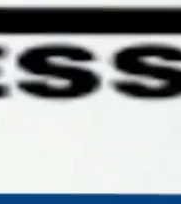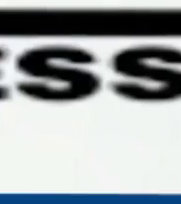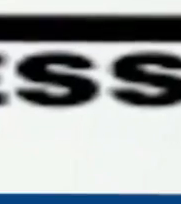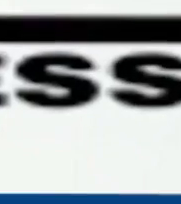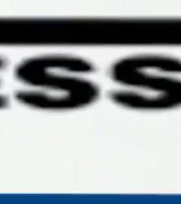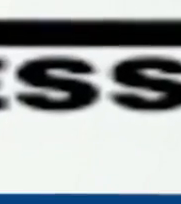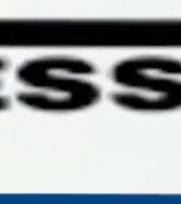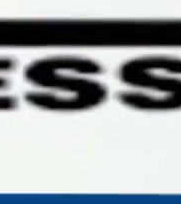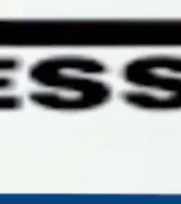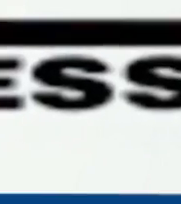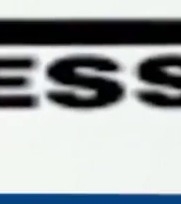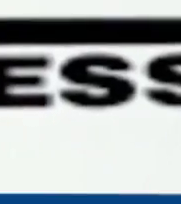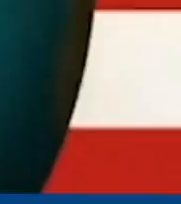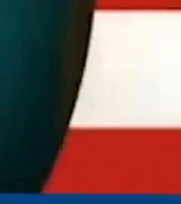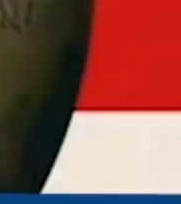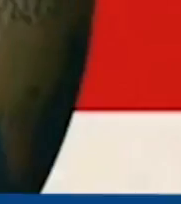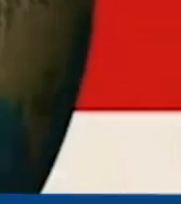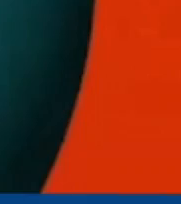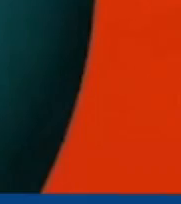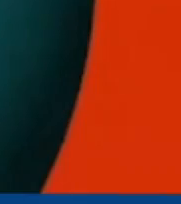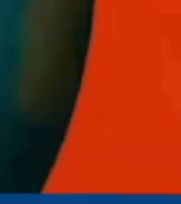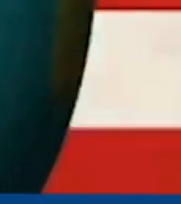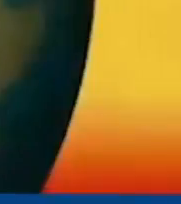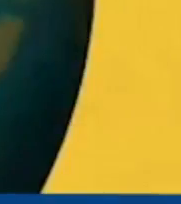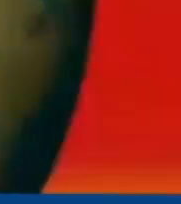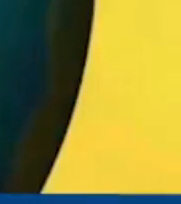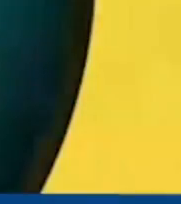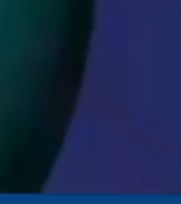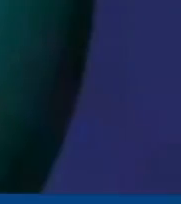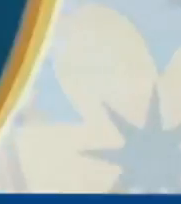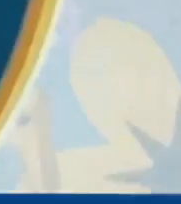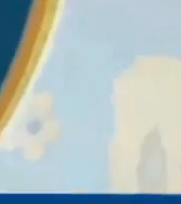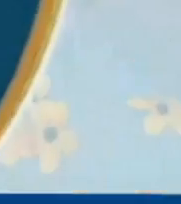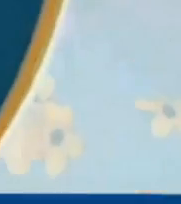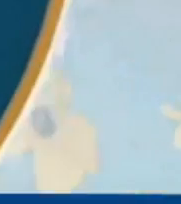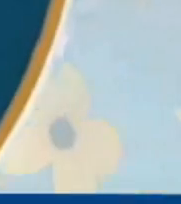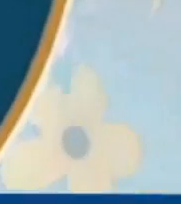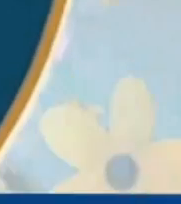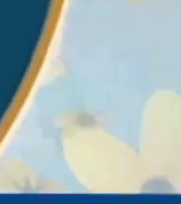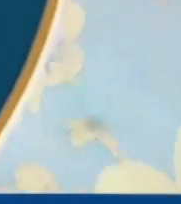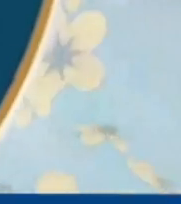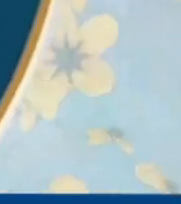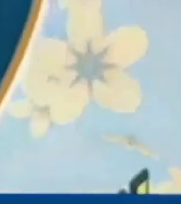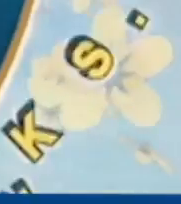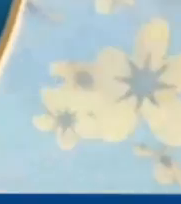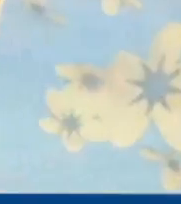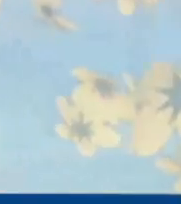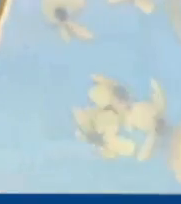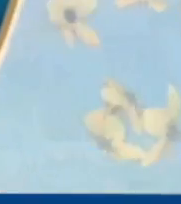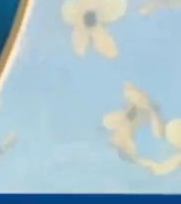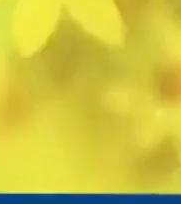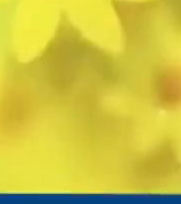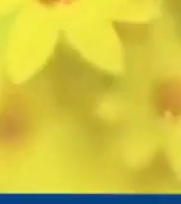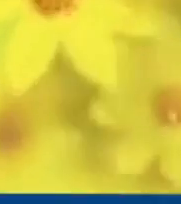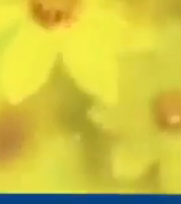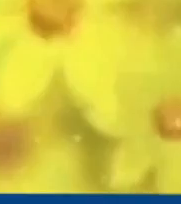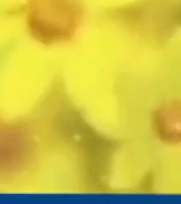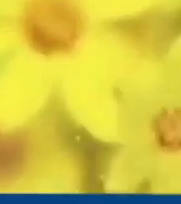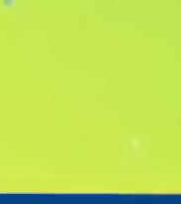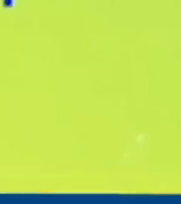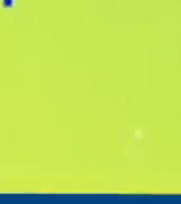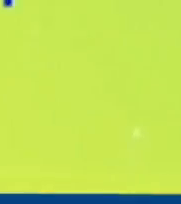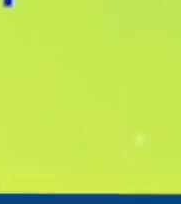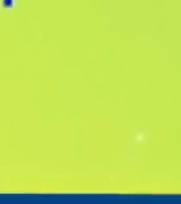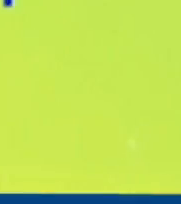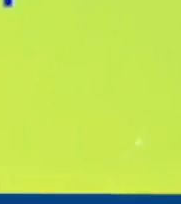ቱ ኢፍትን ኤክስፕረስ፣ ጅቡቲ ፖስታን ኣቢሉ ዝለኣኸልኩም ገንዘብ ባንክ ኣንበሳ በዓልኩም በዓልናይ